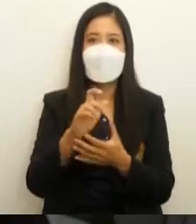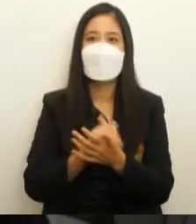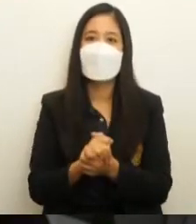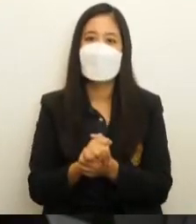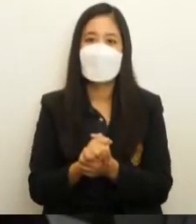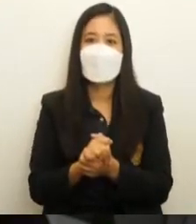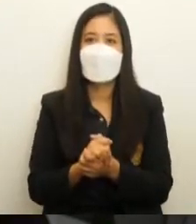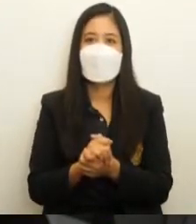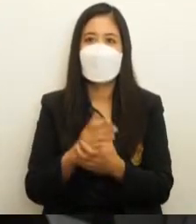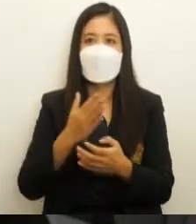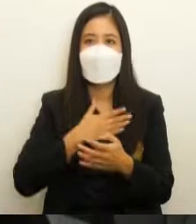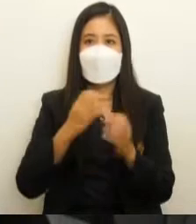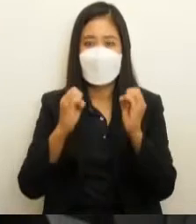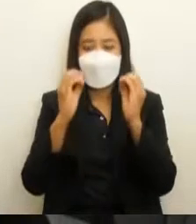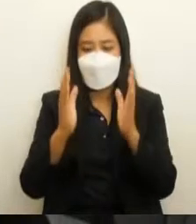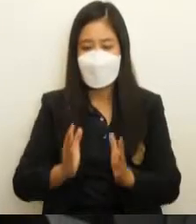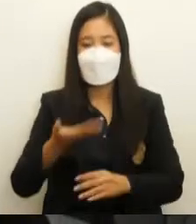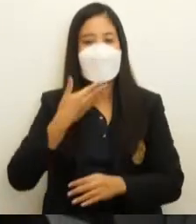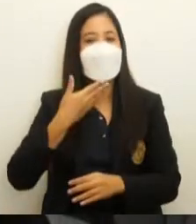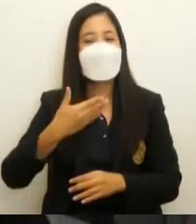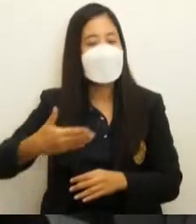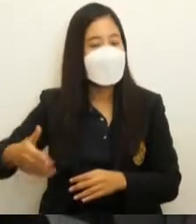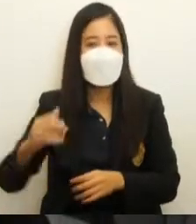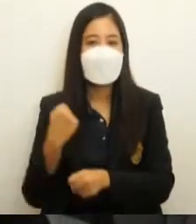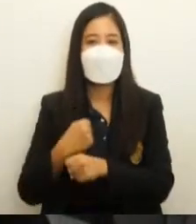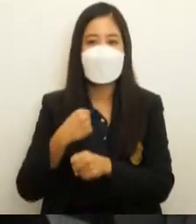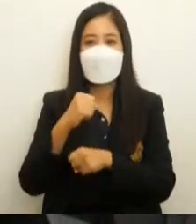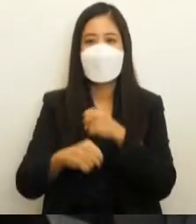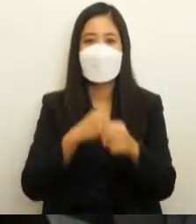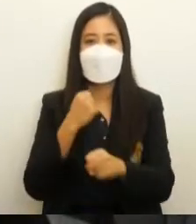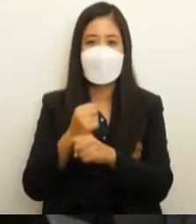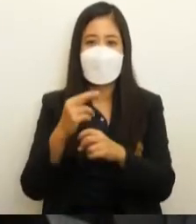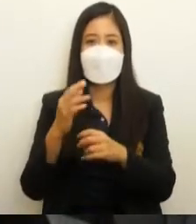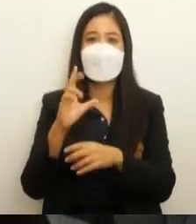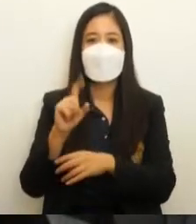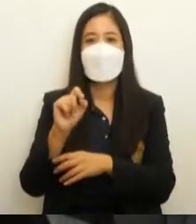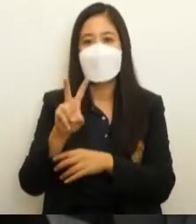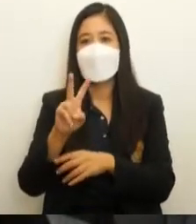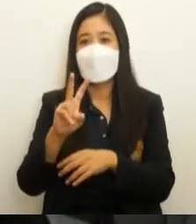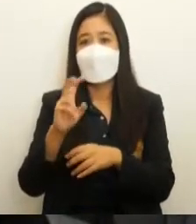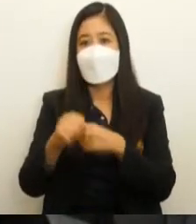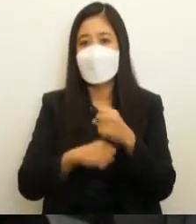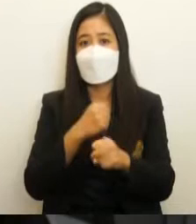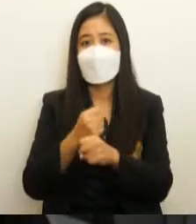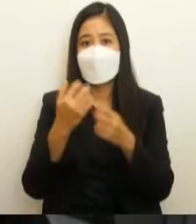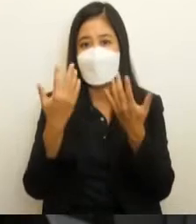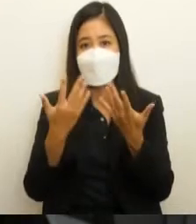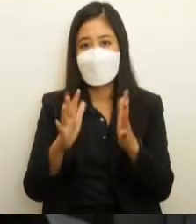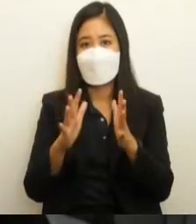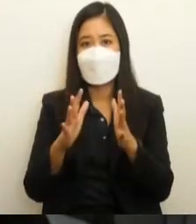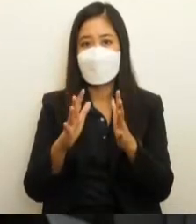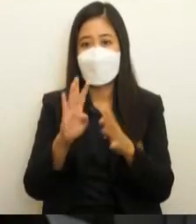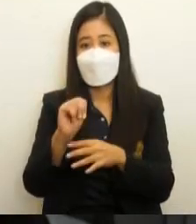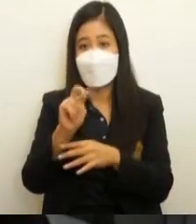คือครูอ่ะเป็นครูมานานนะคะอายุราชการน่ะ42ปีนะคะคือมีความผูกพันกับการสอนนักเ